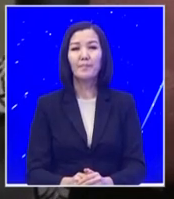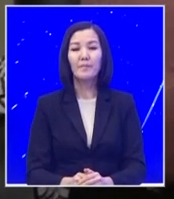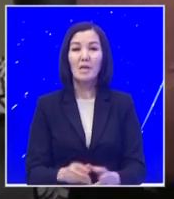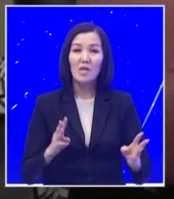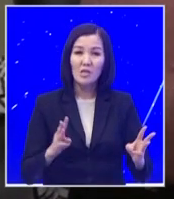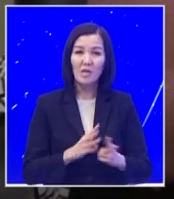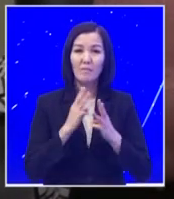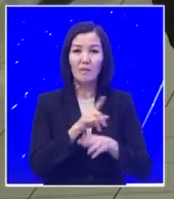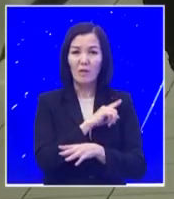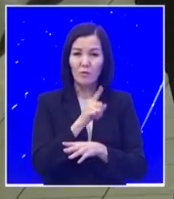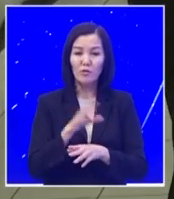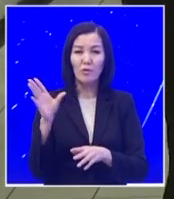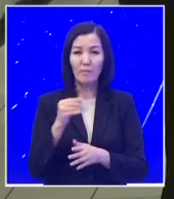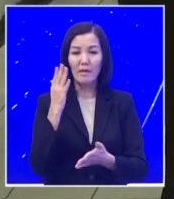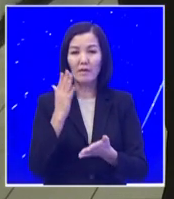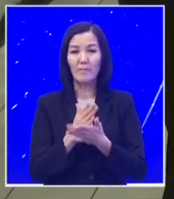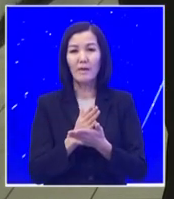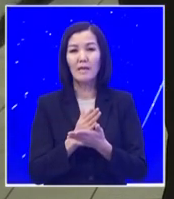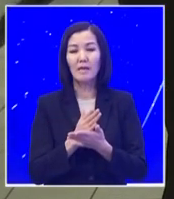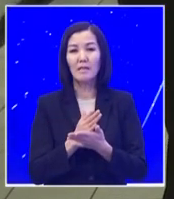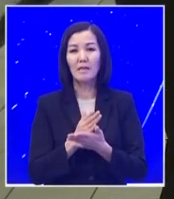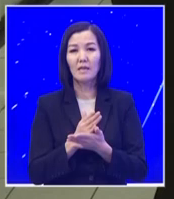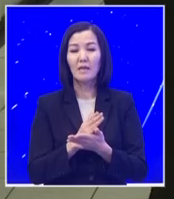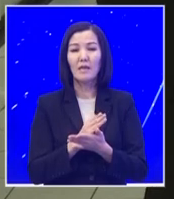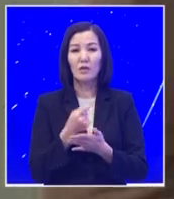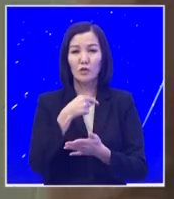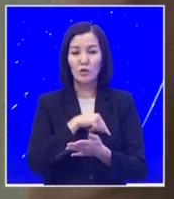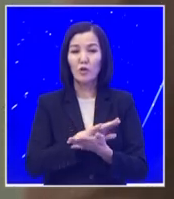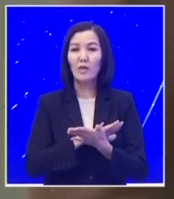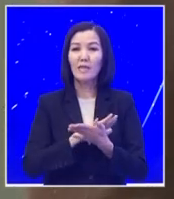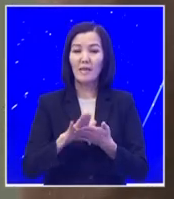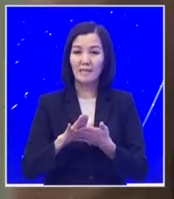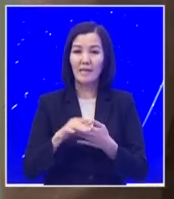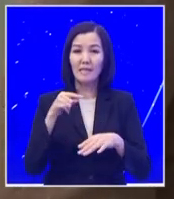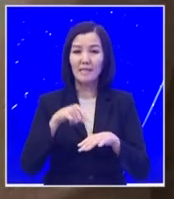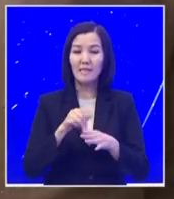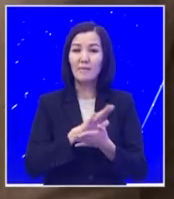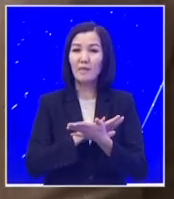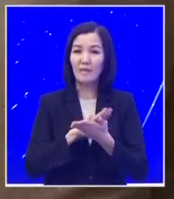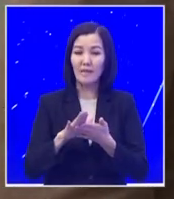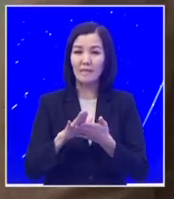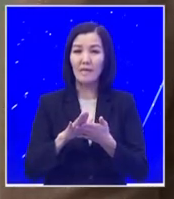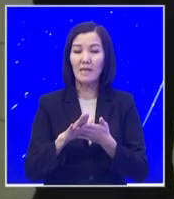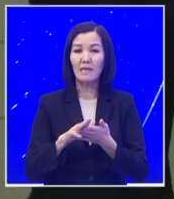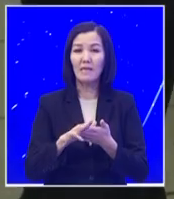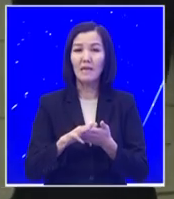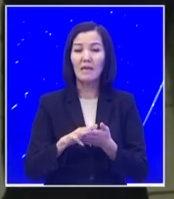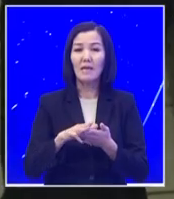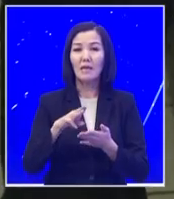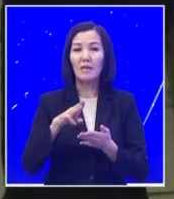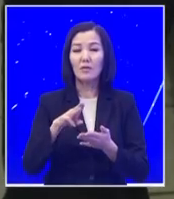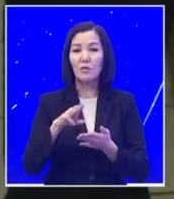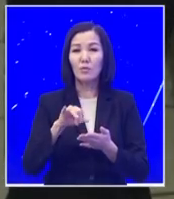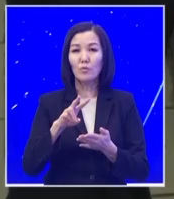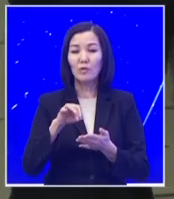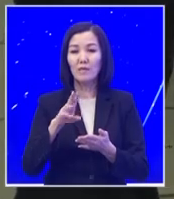шабыт та келеді. Жан дүниесі сәбидей таза, сезімі аңғал, болмысы бөлек осы бір татар қызын әріптестері